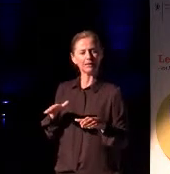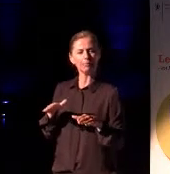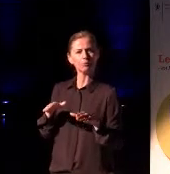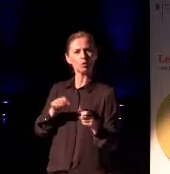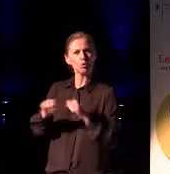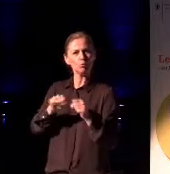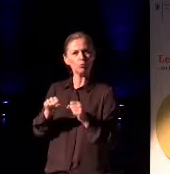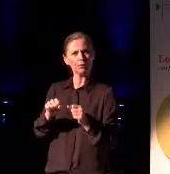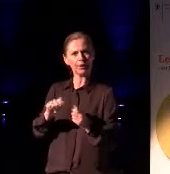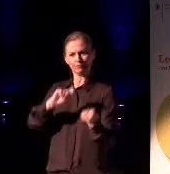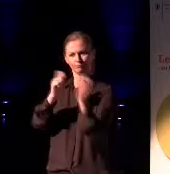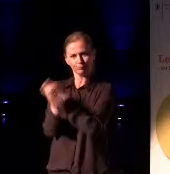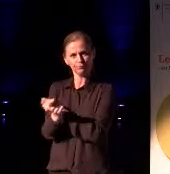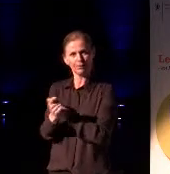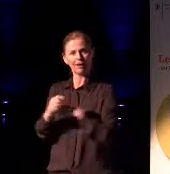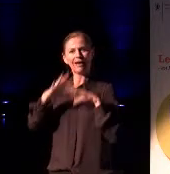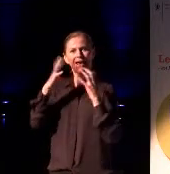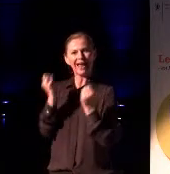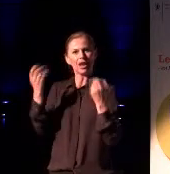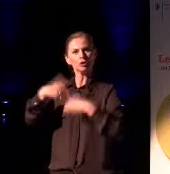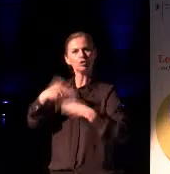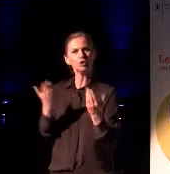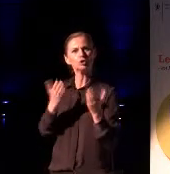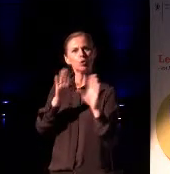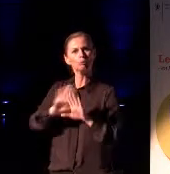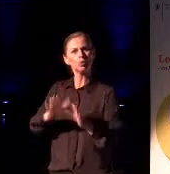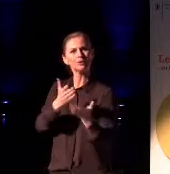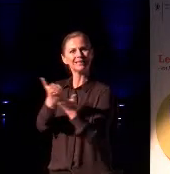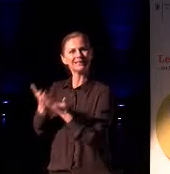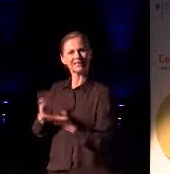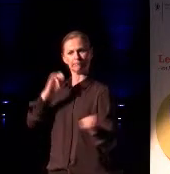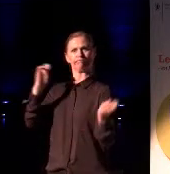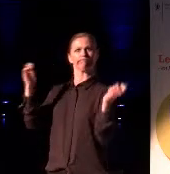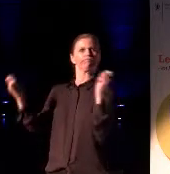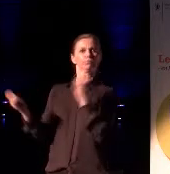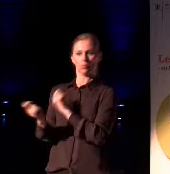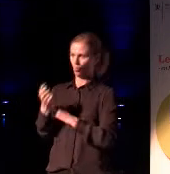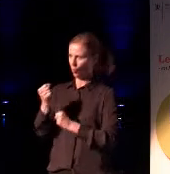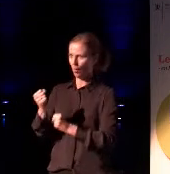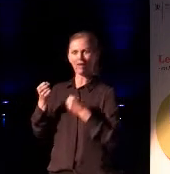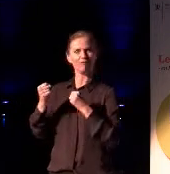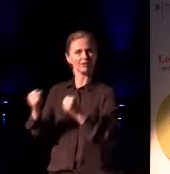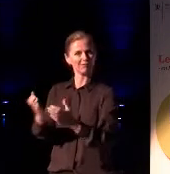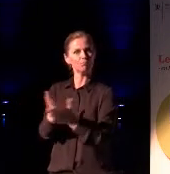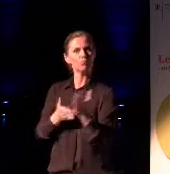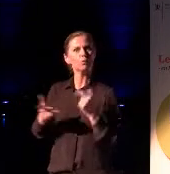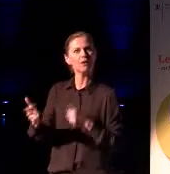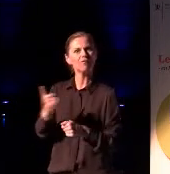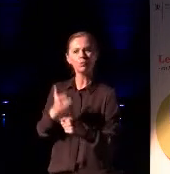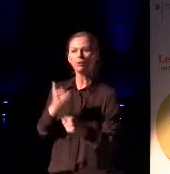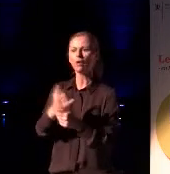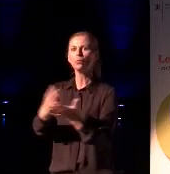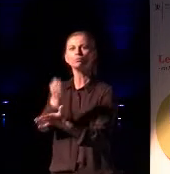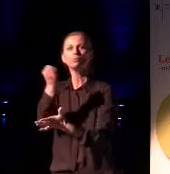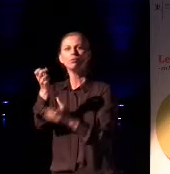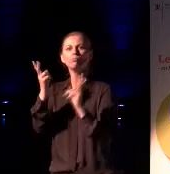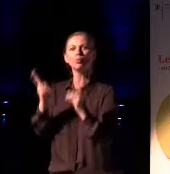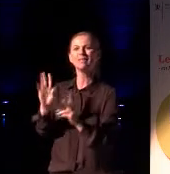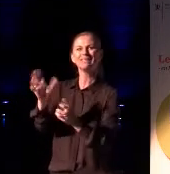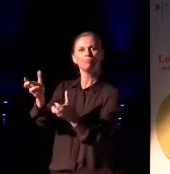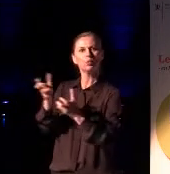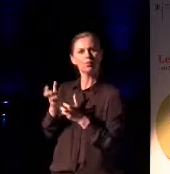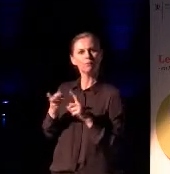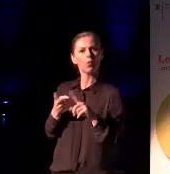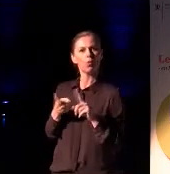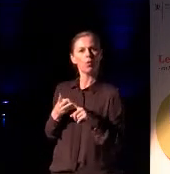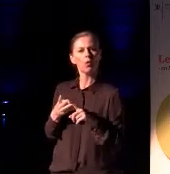omorganisere sine heldøgns omsorgstjenester på en effektiv måte for å imøtekomme brukernes behov